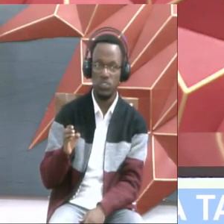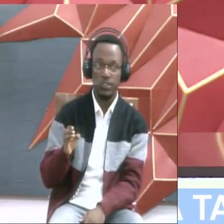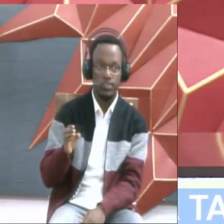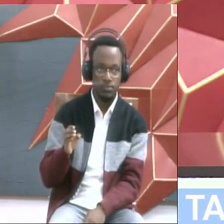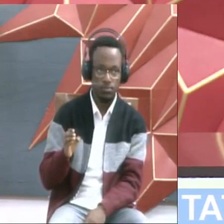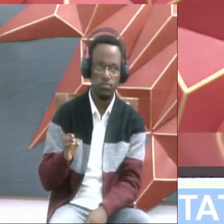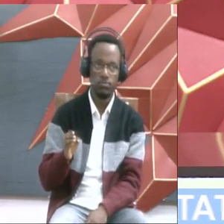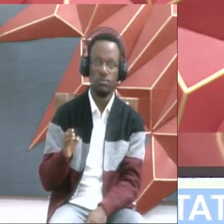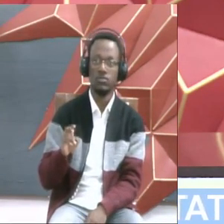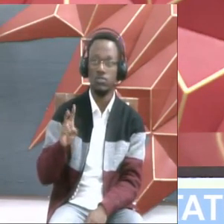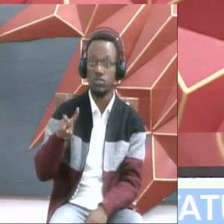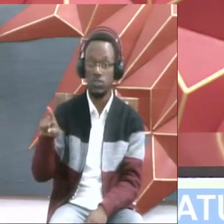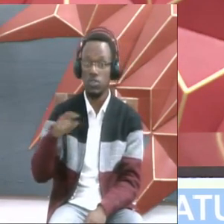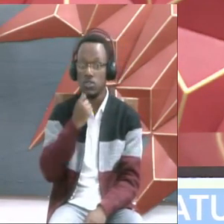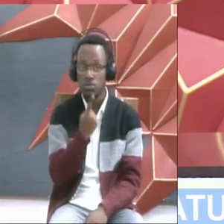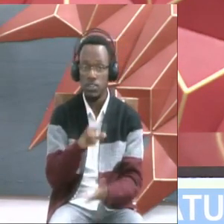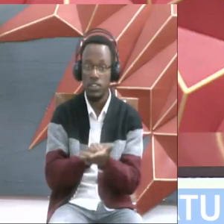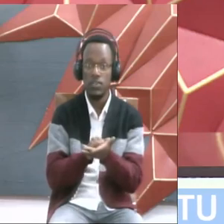Imana niyo